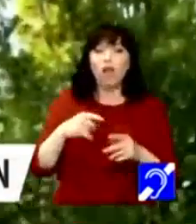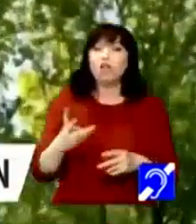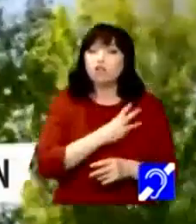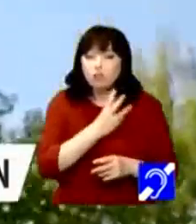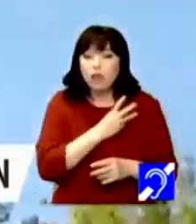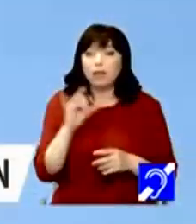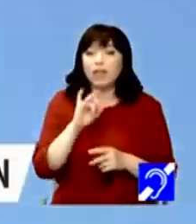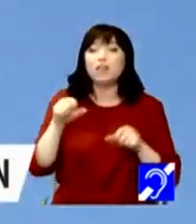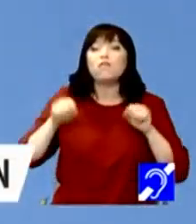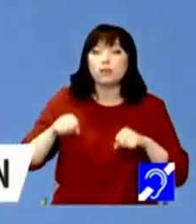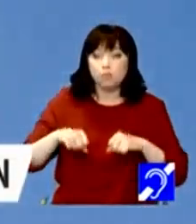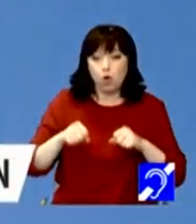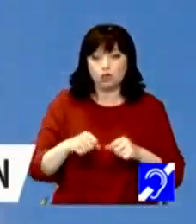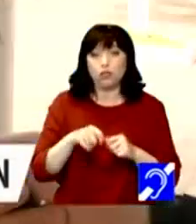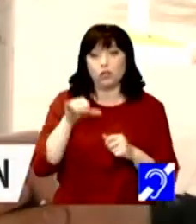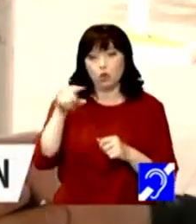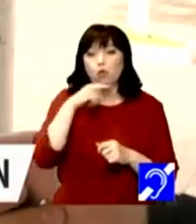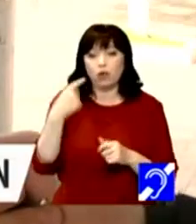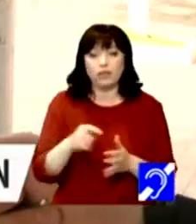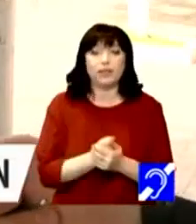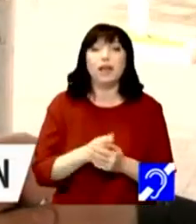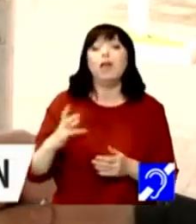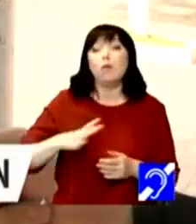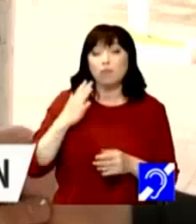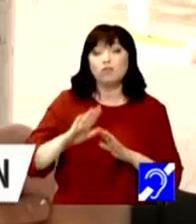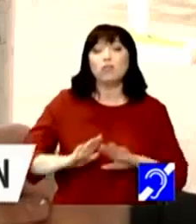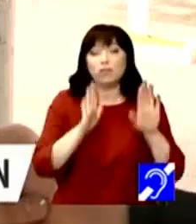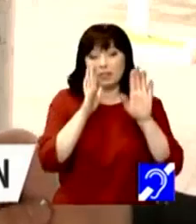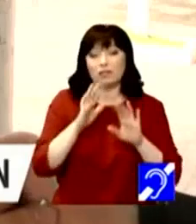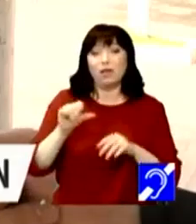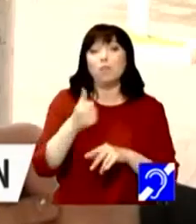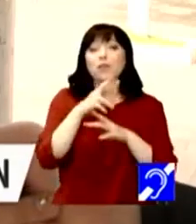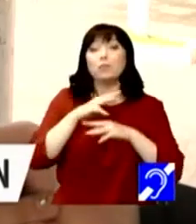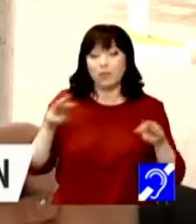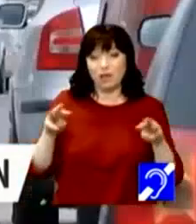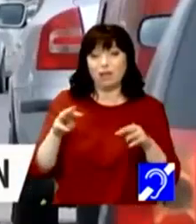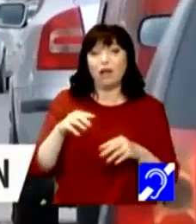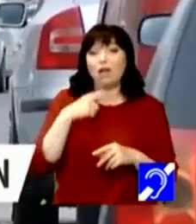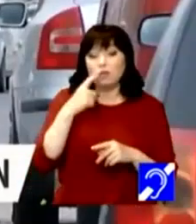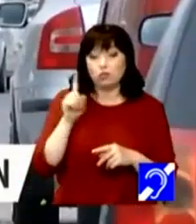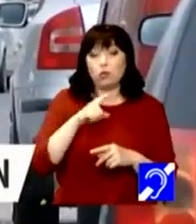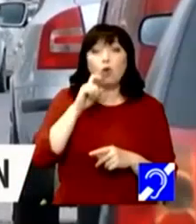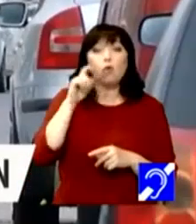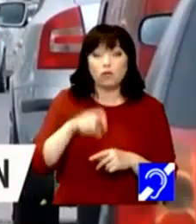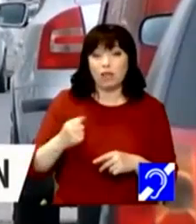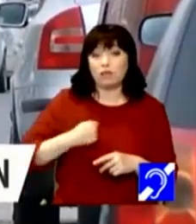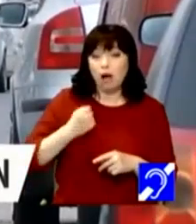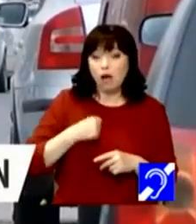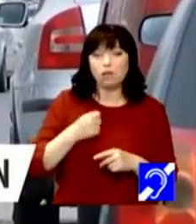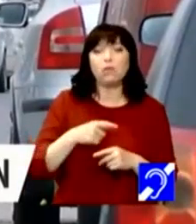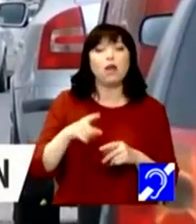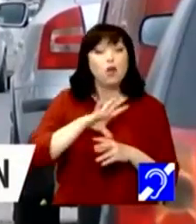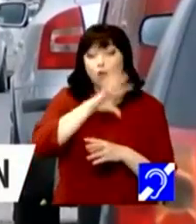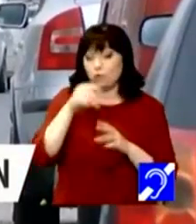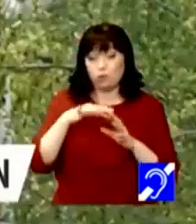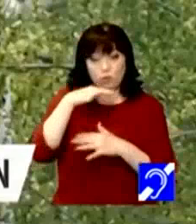militare convenționale actuale ale Rusiei. Și fostul vicepremier pentru reintegrare crede că armata ucraineană dă peste cap